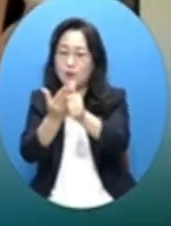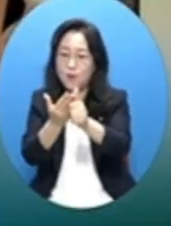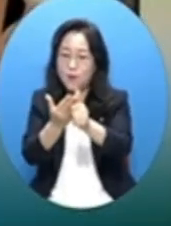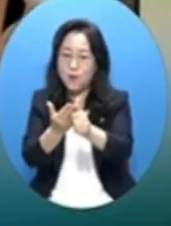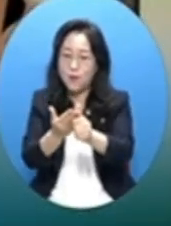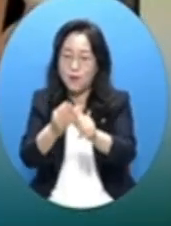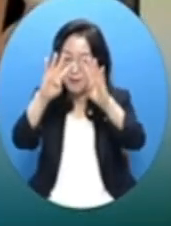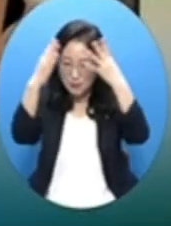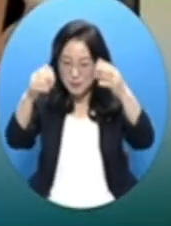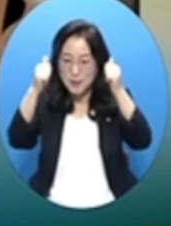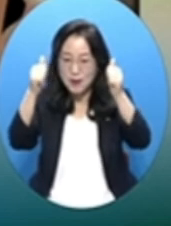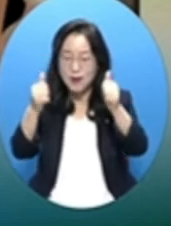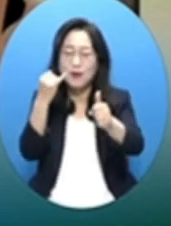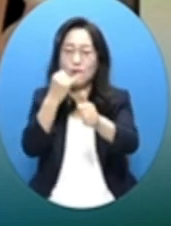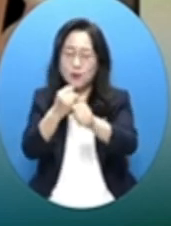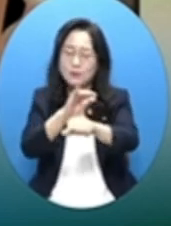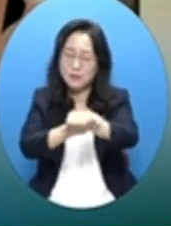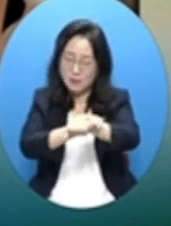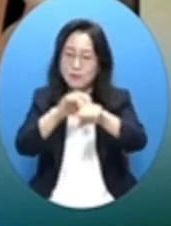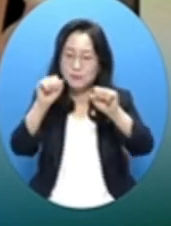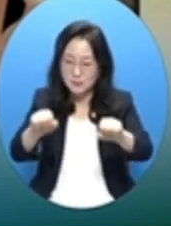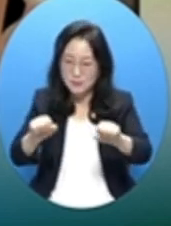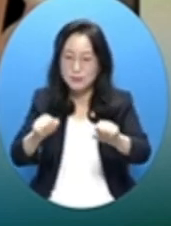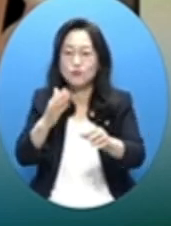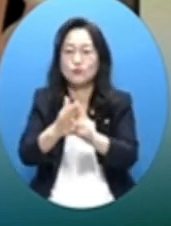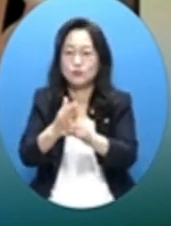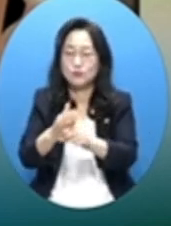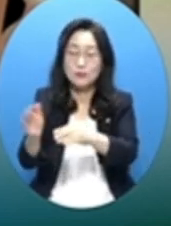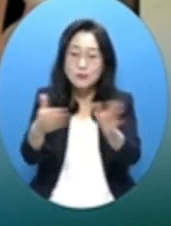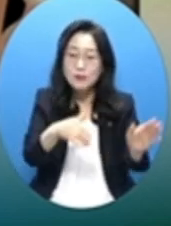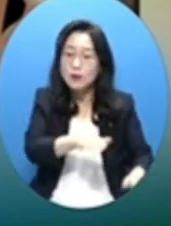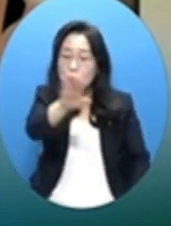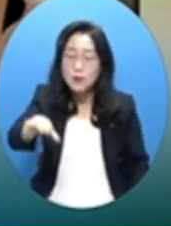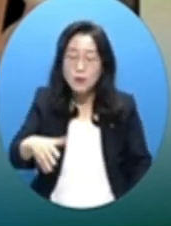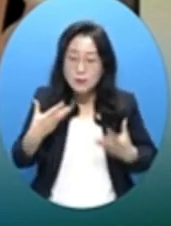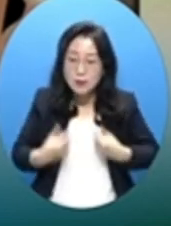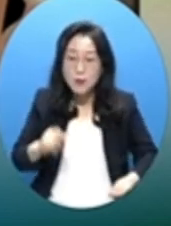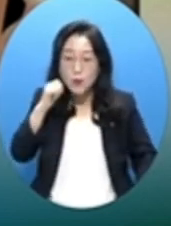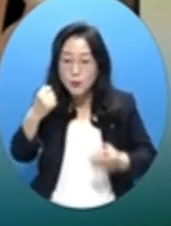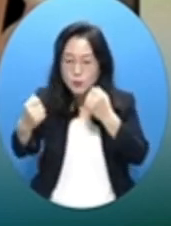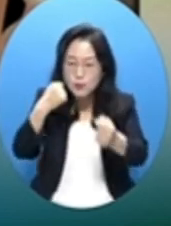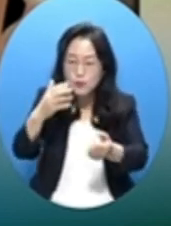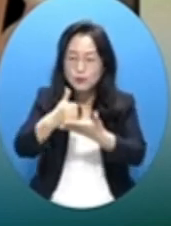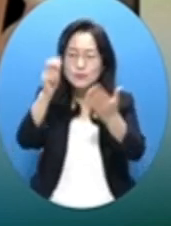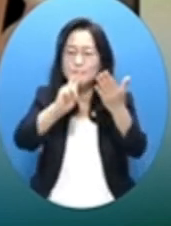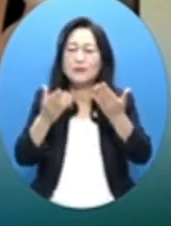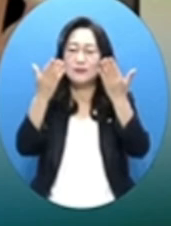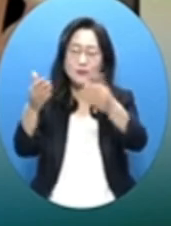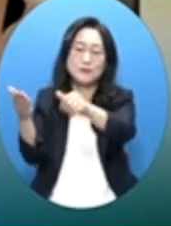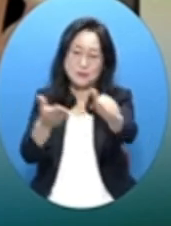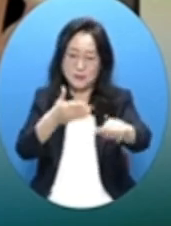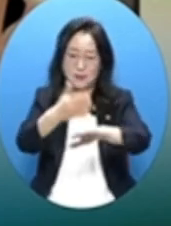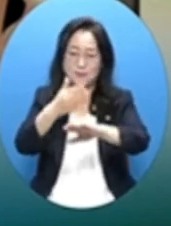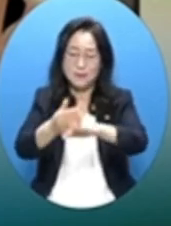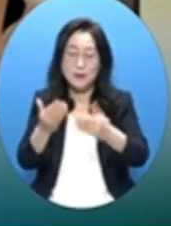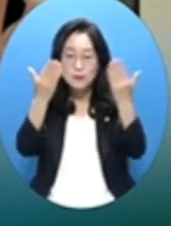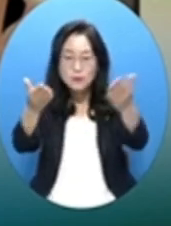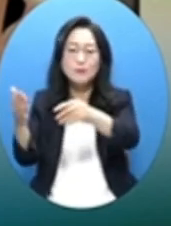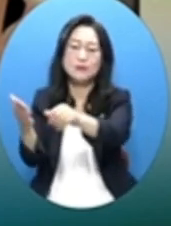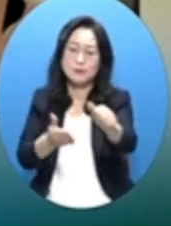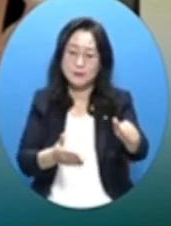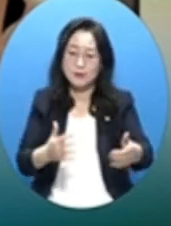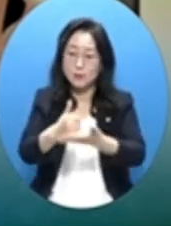살고 있습니다. 여러분 어떤 절망 가운데서도 어떤 어려움 가운데서도 주님을 찬양해야 됩니다. 감사해야 됩니다. 주님이